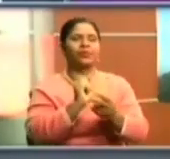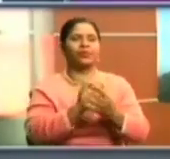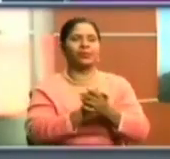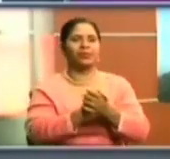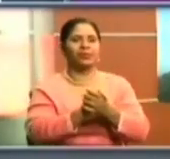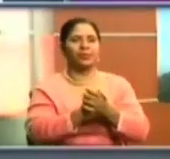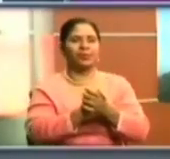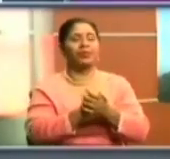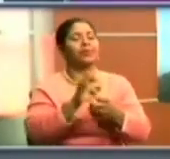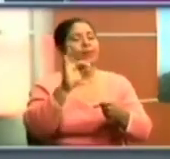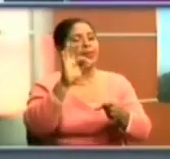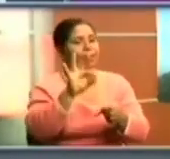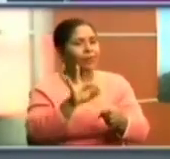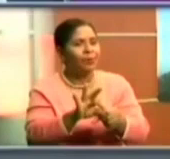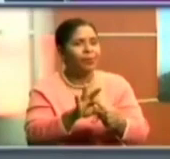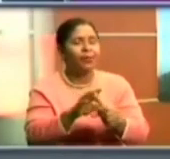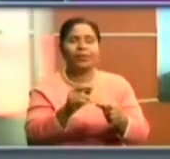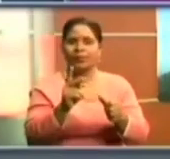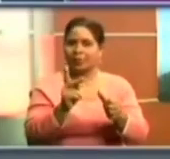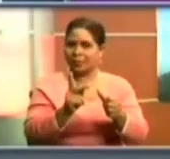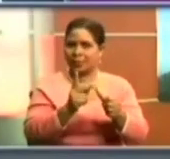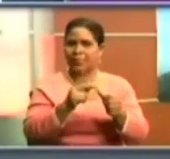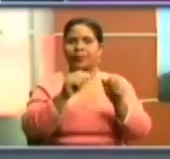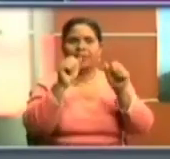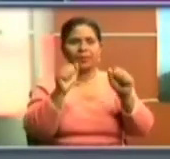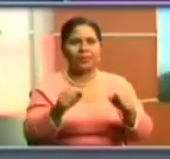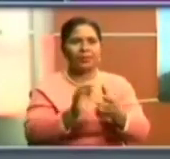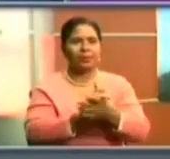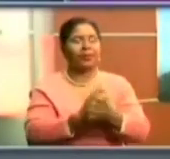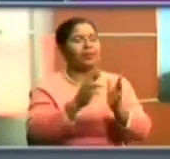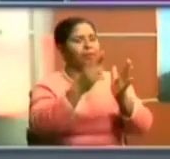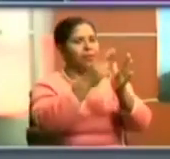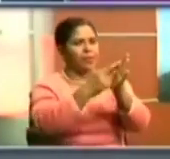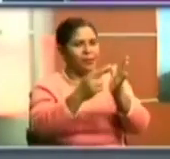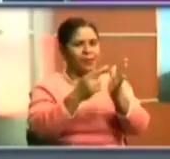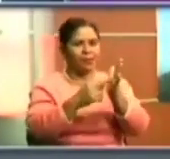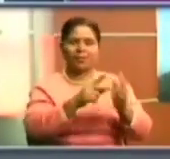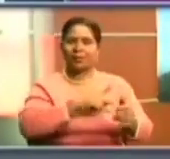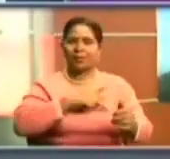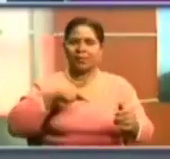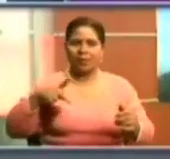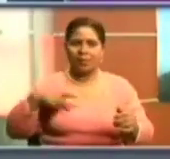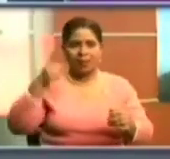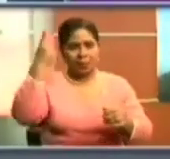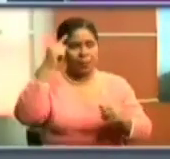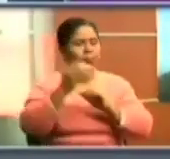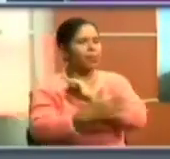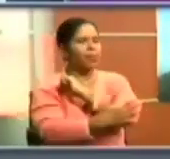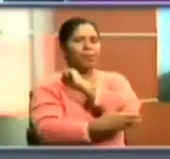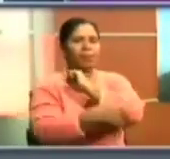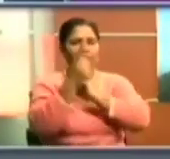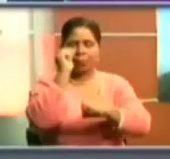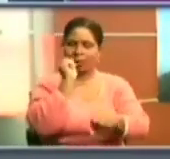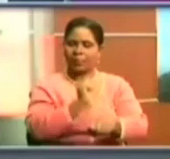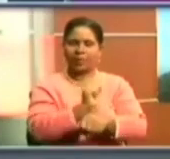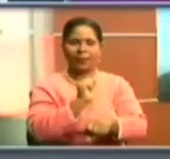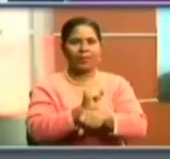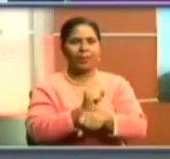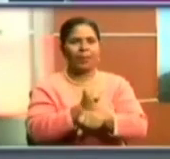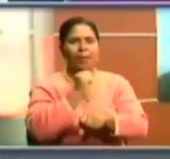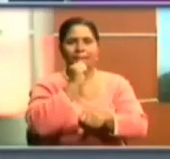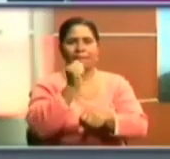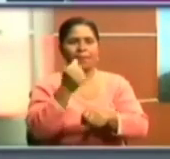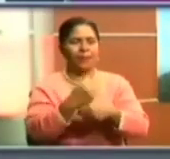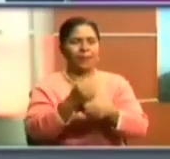au vote au second degré qui pral venir représenter parlement, mais c'est pour pays à que pral travail, il va venir faire pour